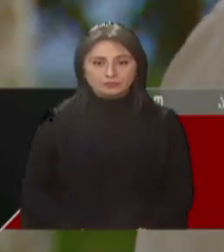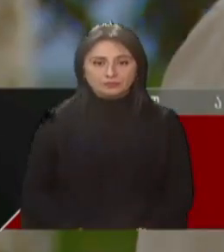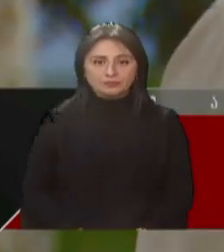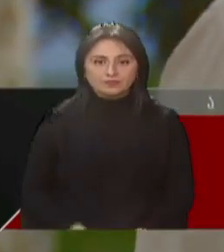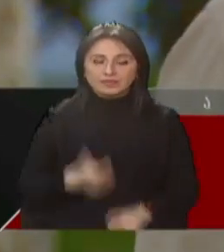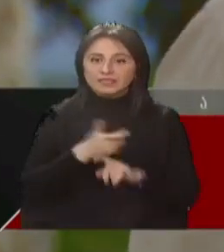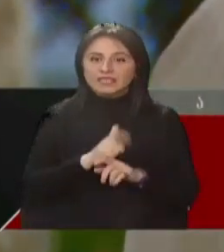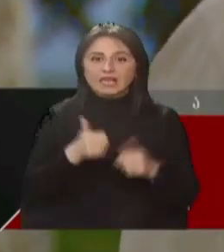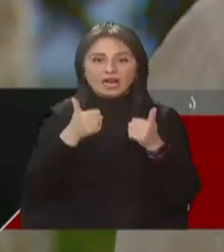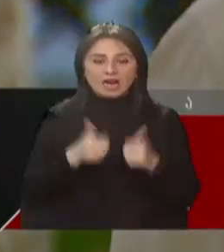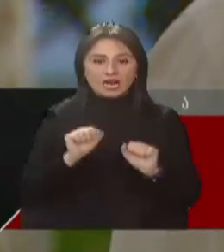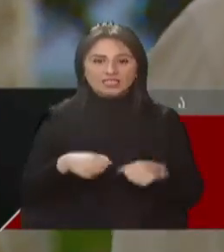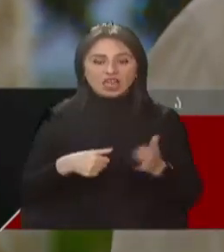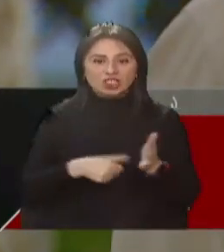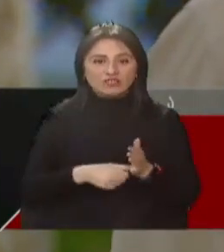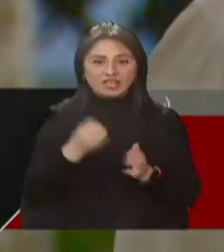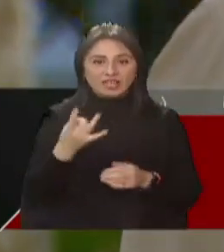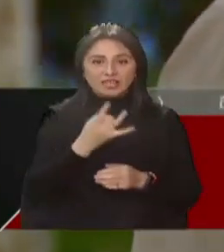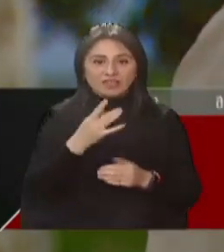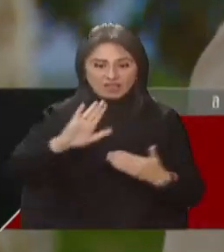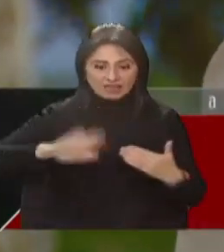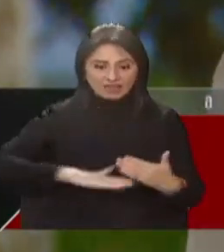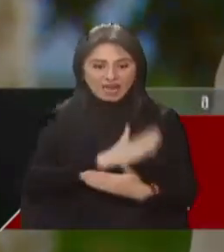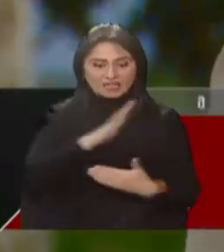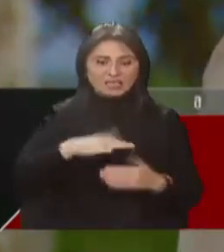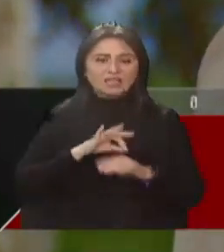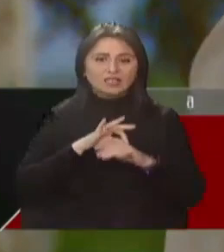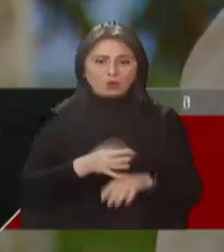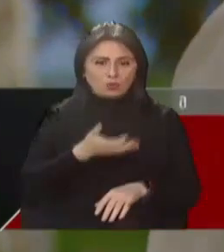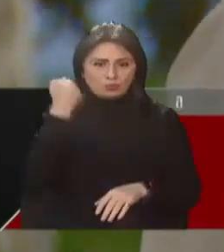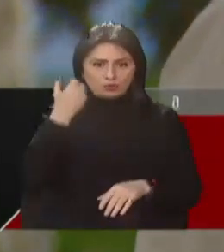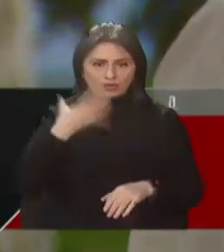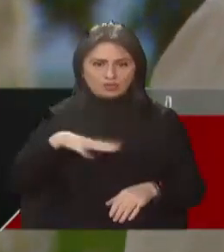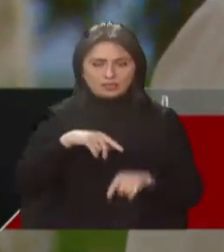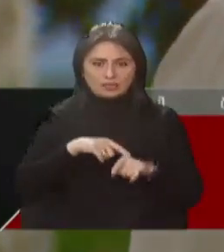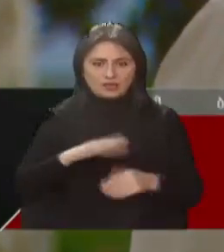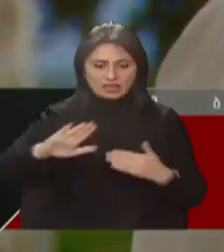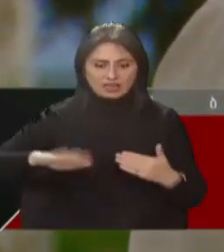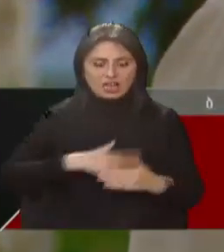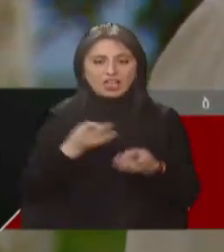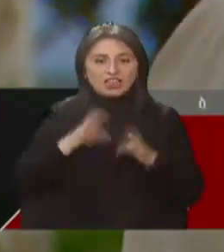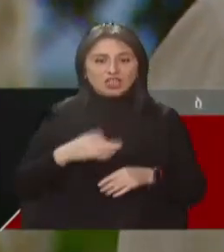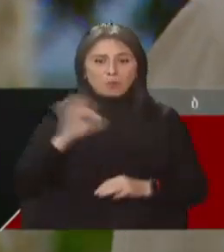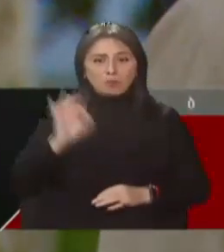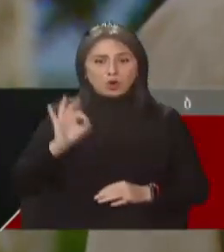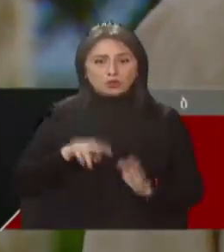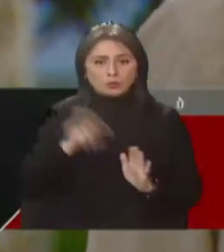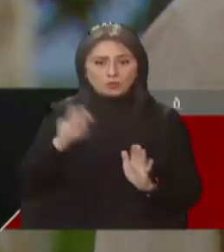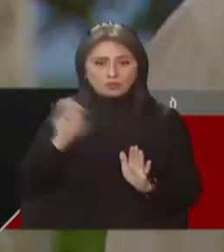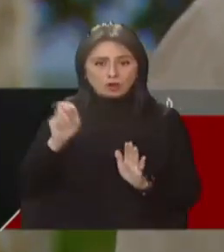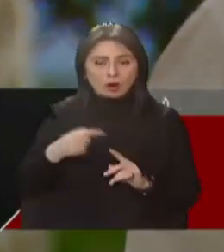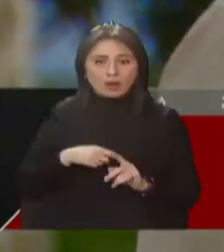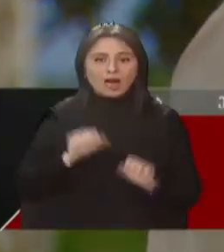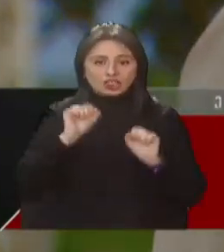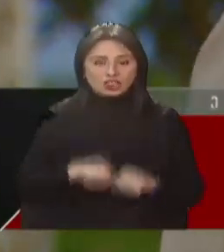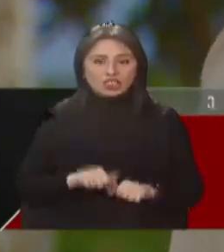არის ძალიან კარგი საშუალება კიდევ ერთხელ ტრანზიტით გატარებისა, რომ ჩვენ ტრანზიტში დაგვრჩება გარკვეული რაოდენობის თანხები.